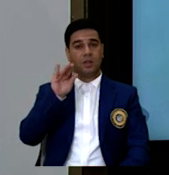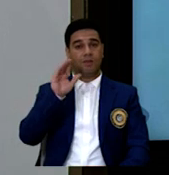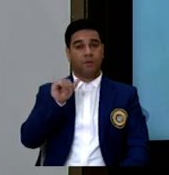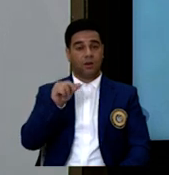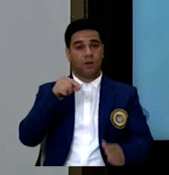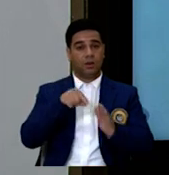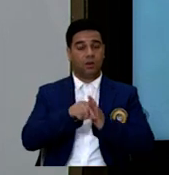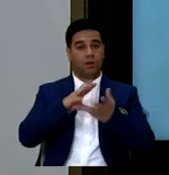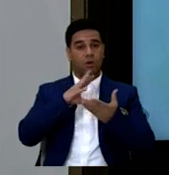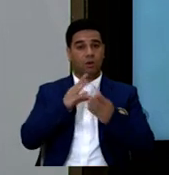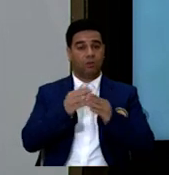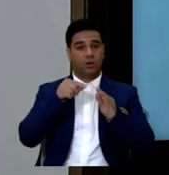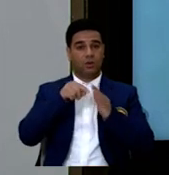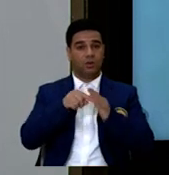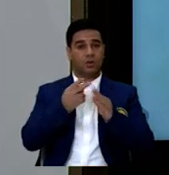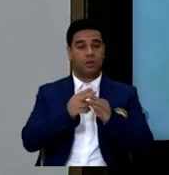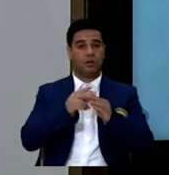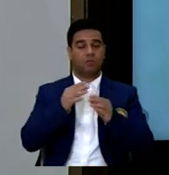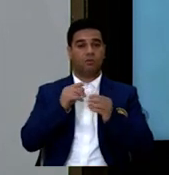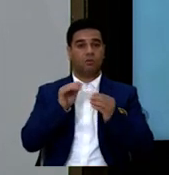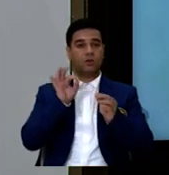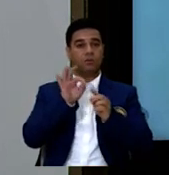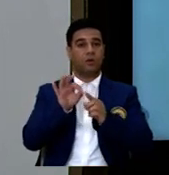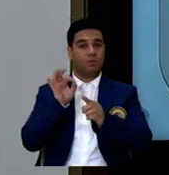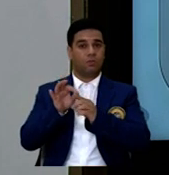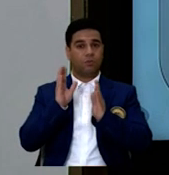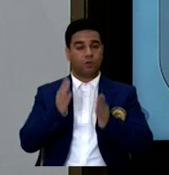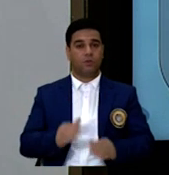orqali barcha hujayralarga yetkaziladi.